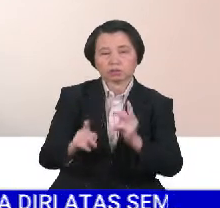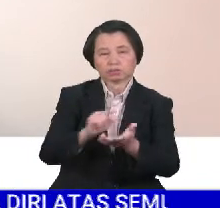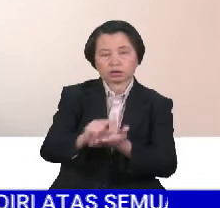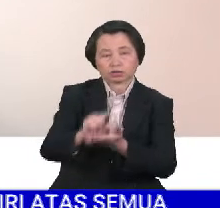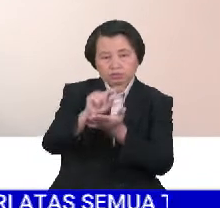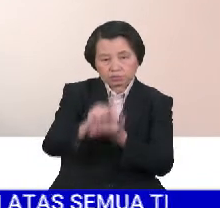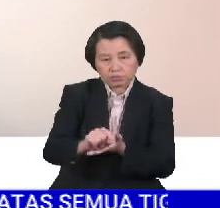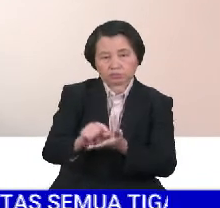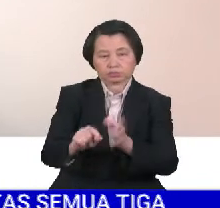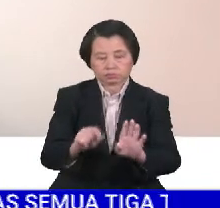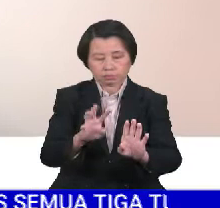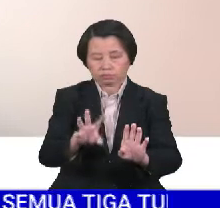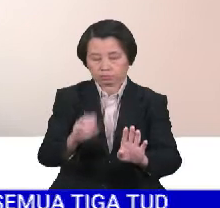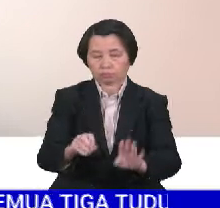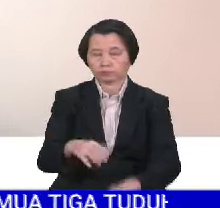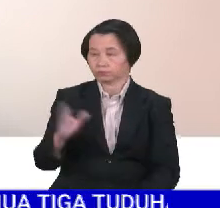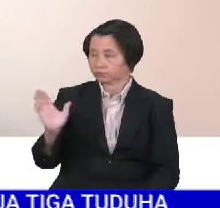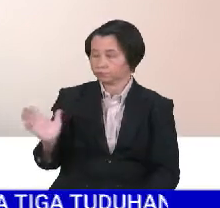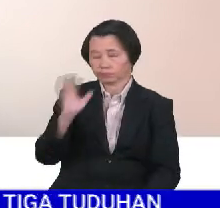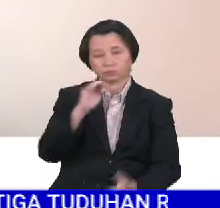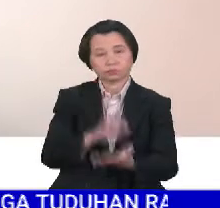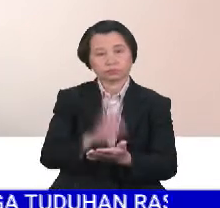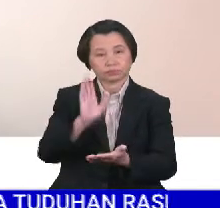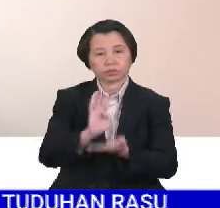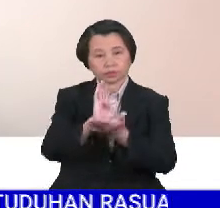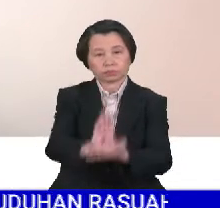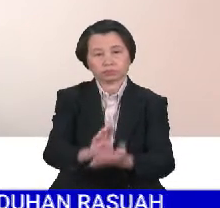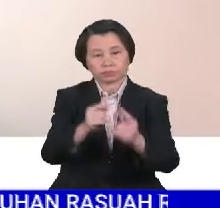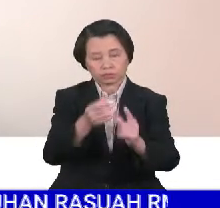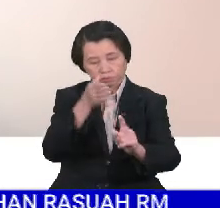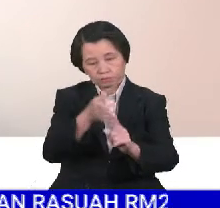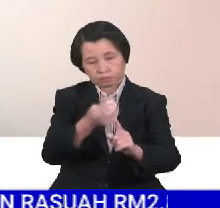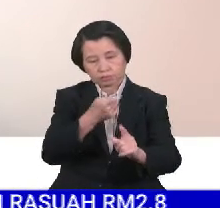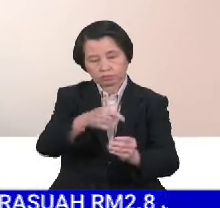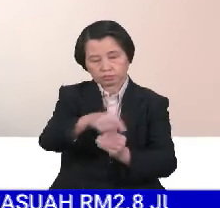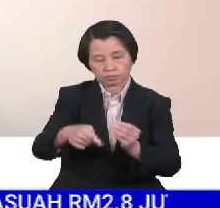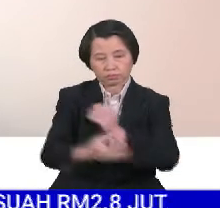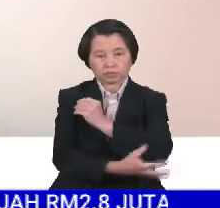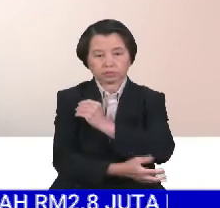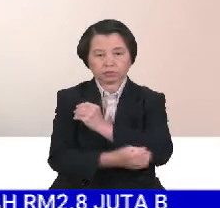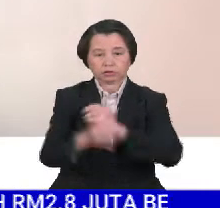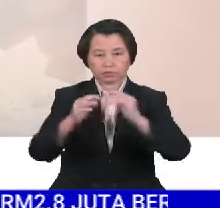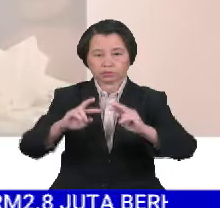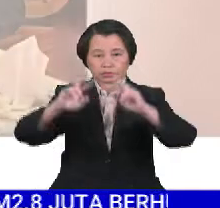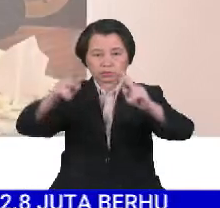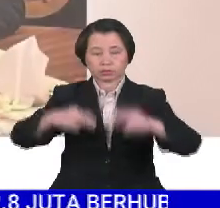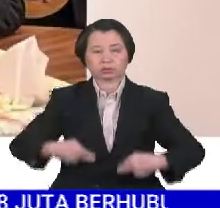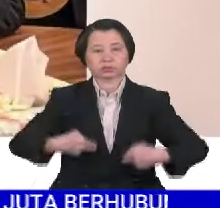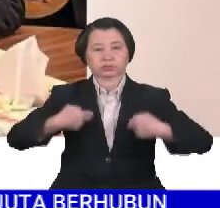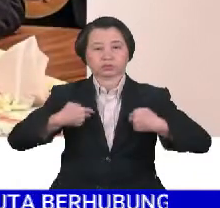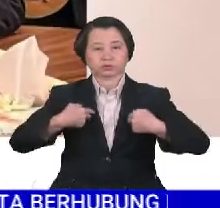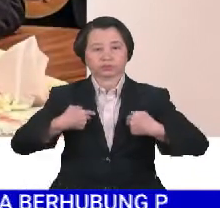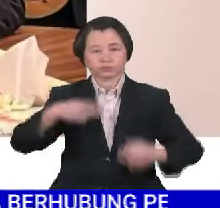dapat terendah B40 beliau percaya juga kamu bantu golongan Sasa keluar dari kitaran kemiskinan serta meningkatkan taraf hidup mereka